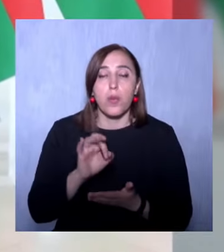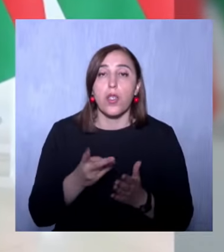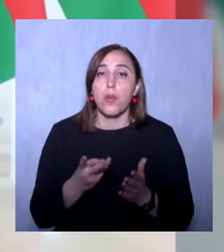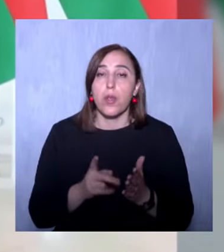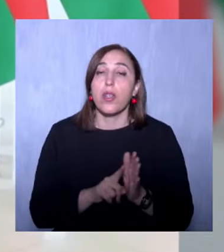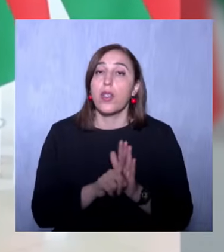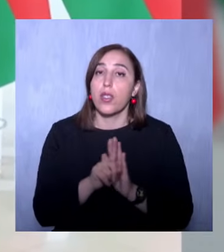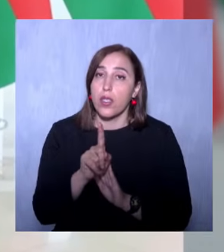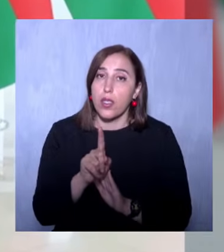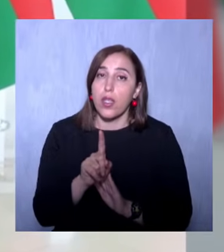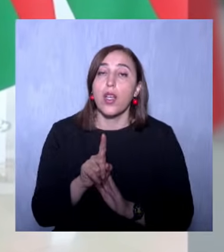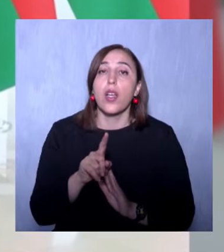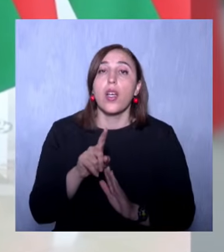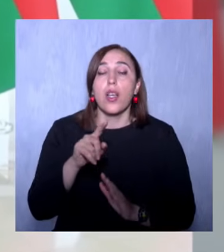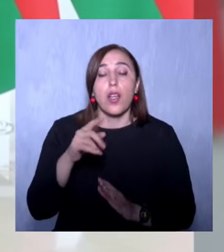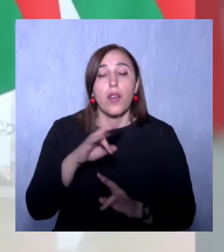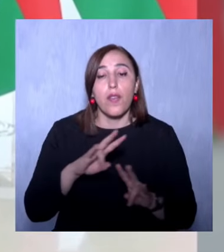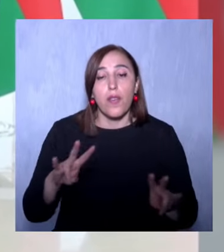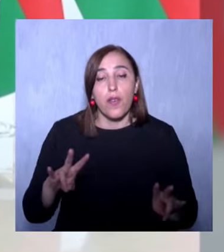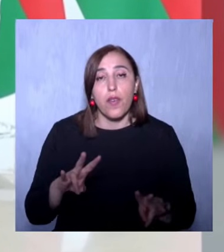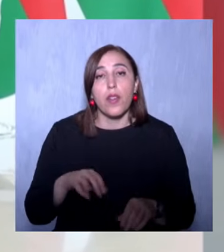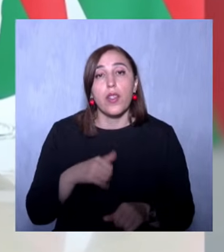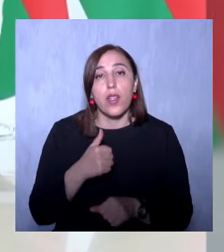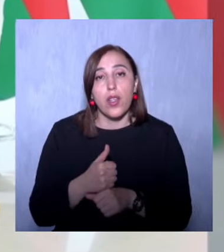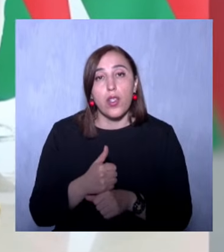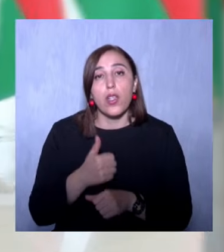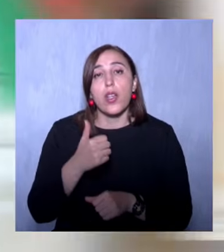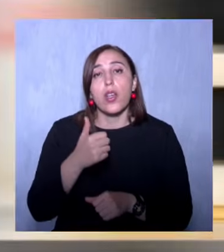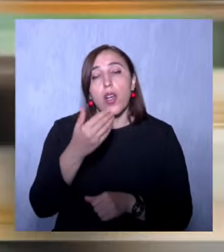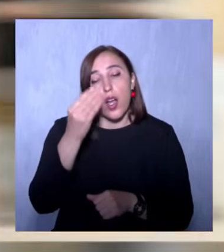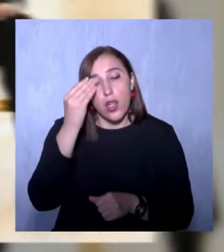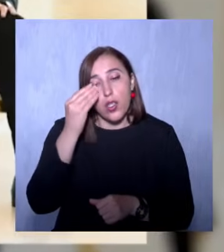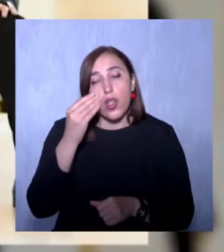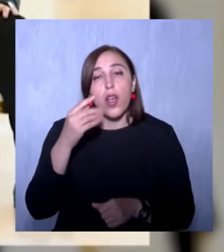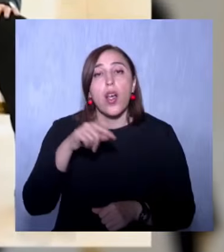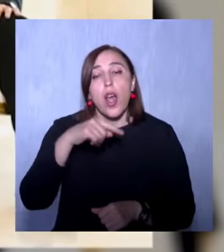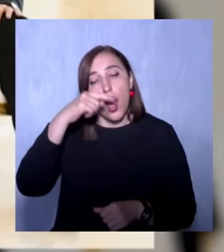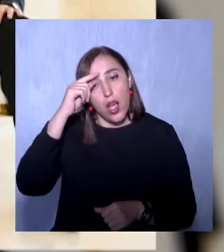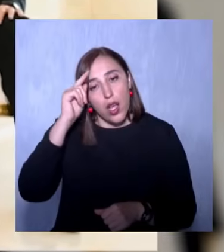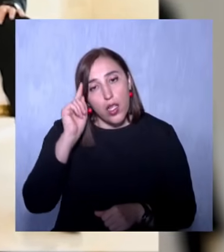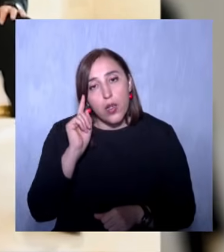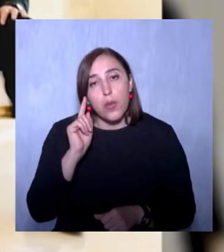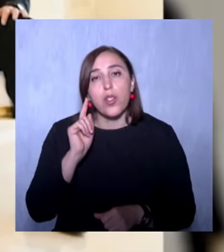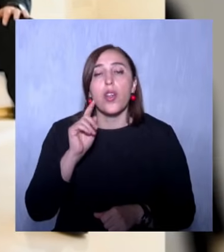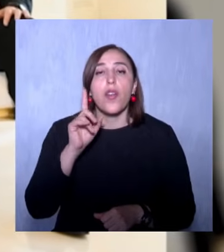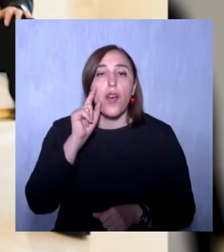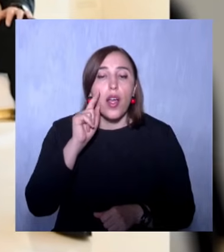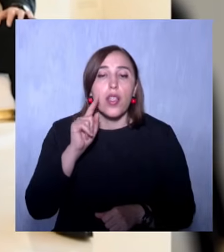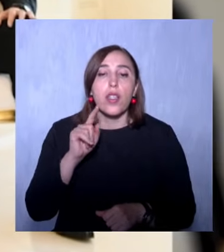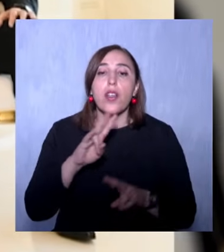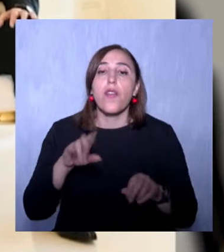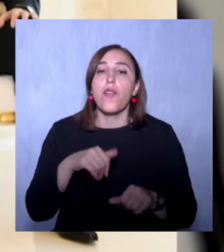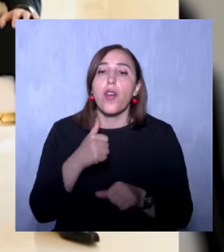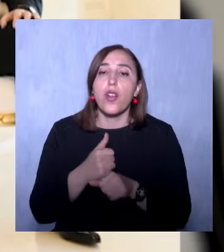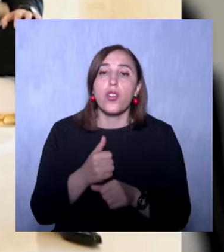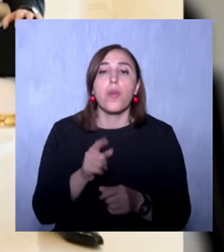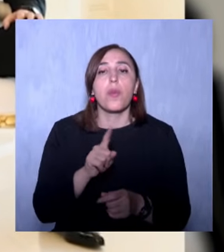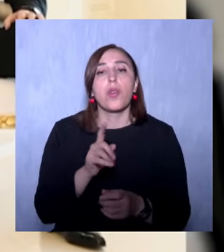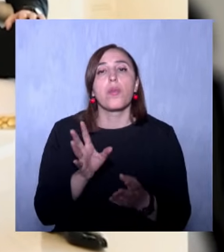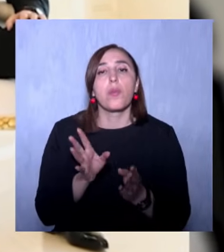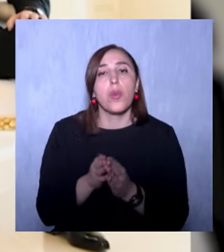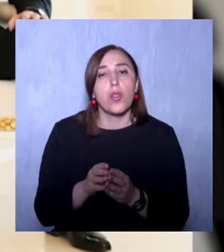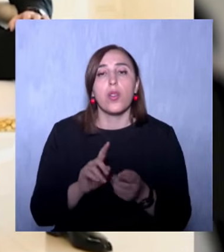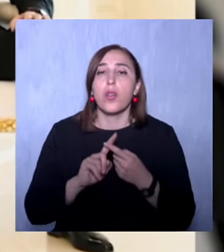քննարկել։ Ղարիբաշվիլի խոսքով ինքը լավ հարաբերություններ ունի թե Ադրբեջանի նախագահի, թե Հայաստանի վարչապետի հետ եւ մտադիր է միջև վերջ